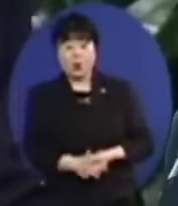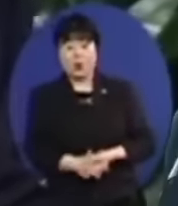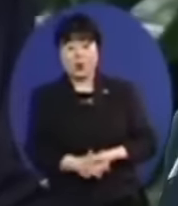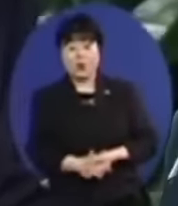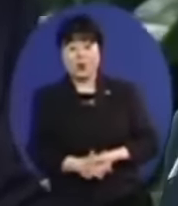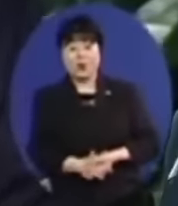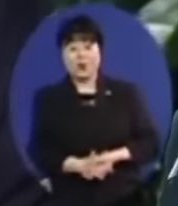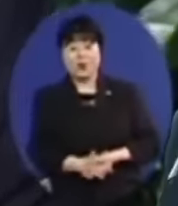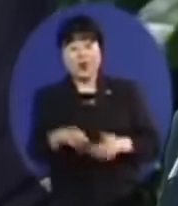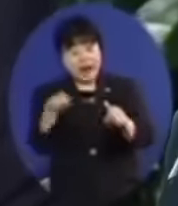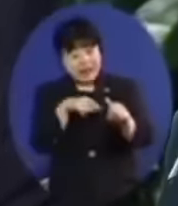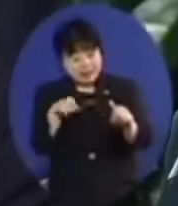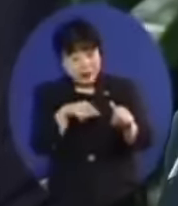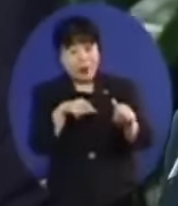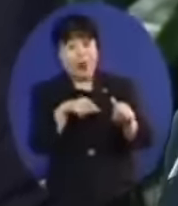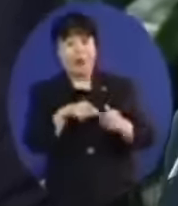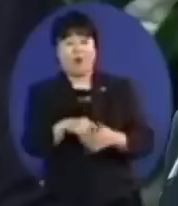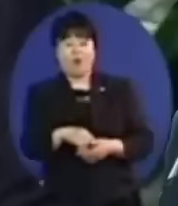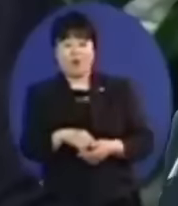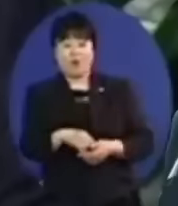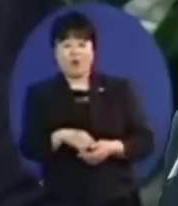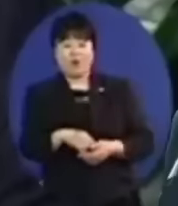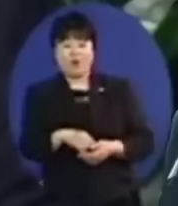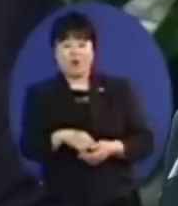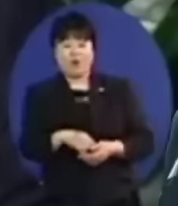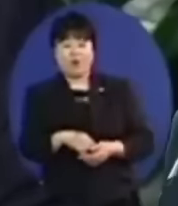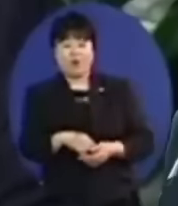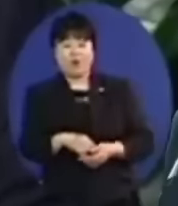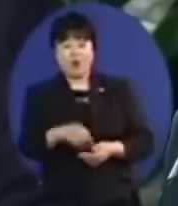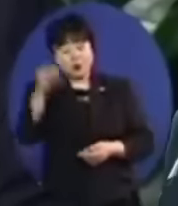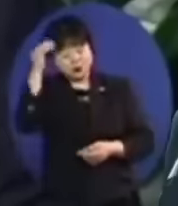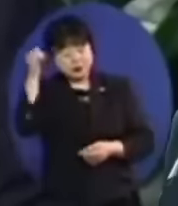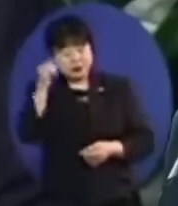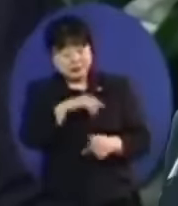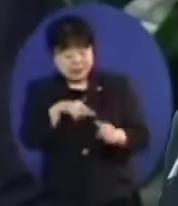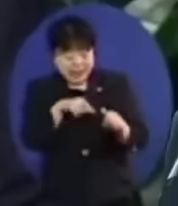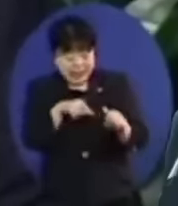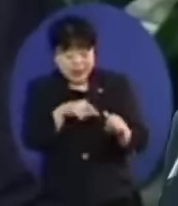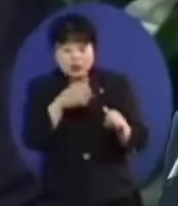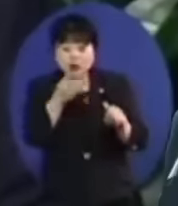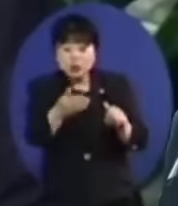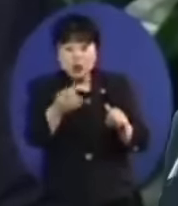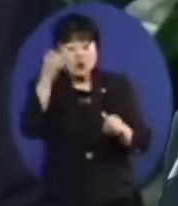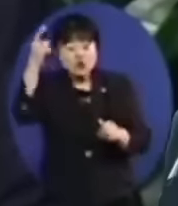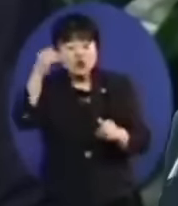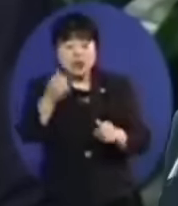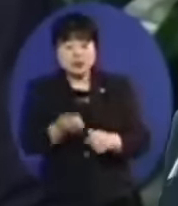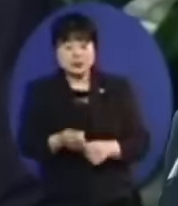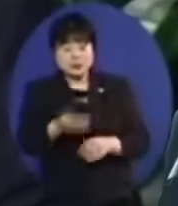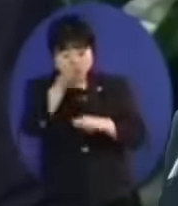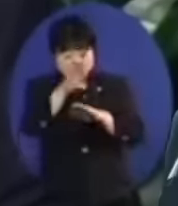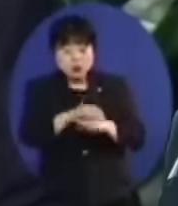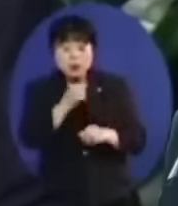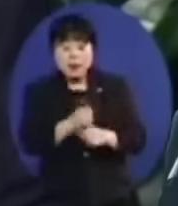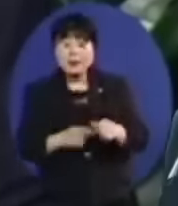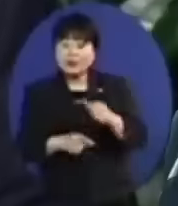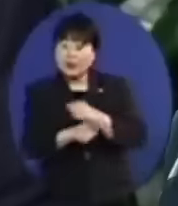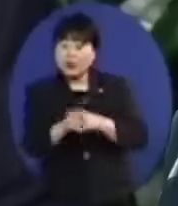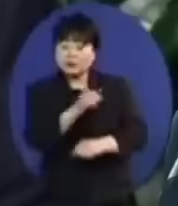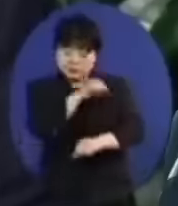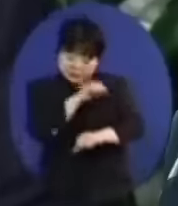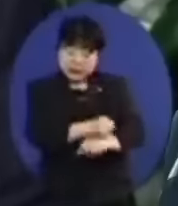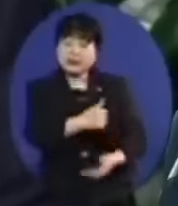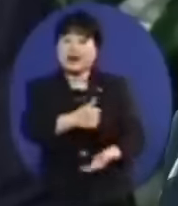가르치고 무명된 생활을 하게 하고 훌륭한 성도들이 만드는 이야기.